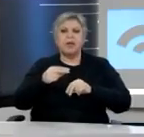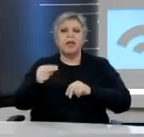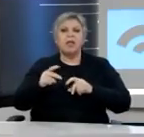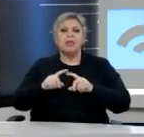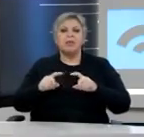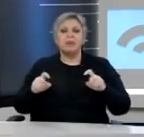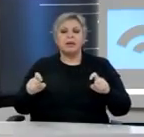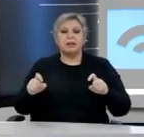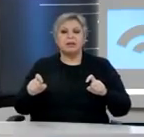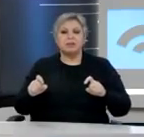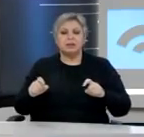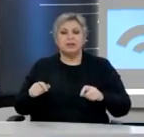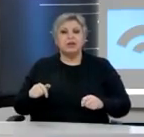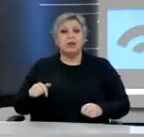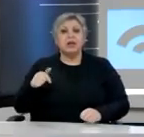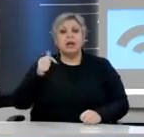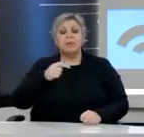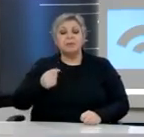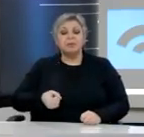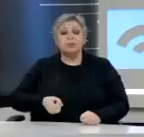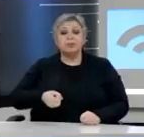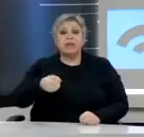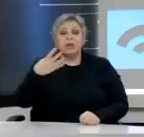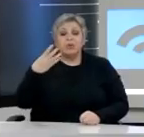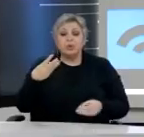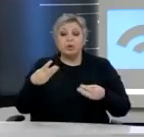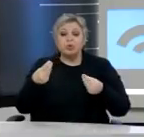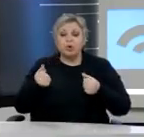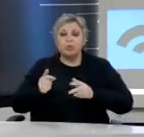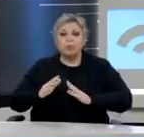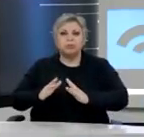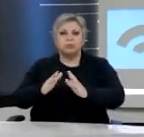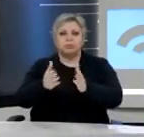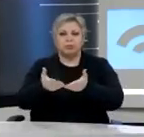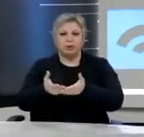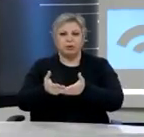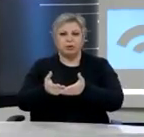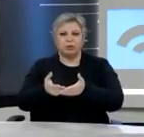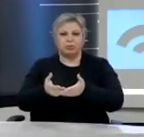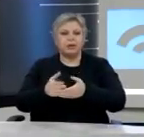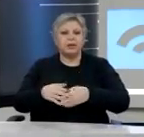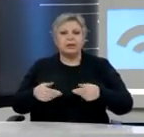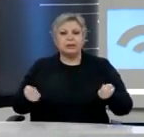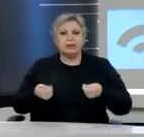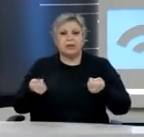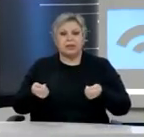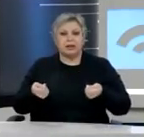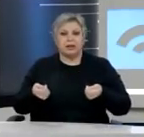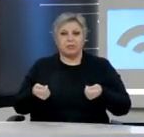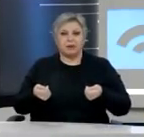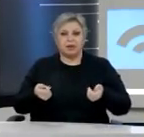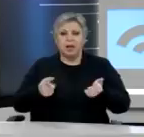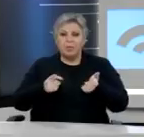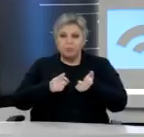είναι σε αυτό το νέο πλαίσιο πώς θα τοποθετηθούμε. Διότι η πραγματικότητα είναι αυτή η οποία πρέπει